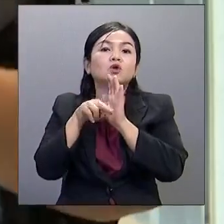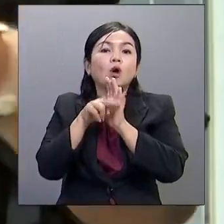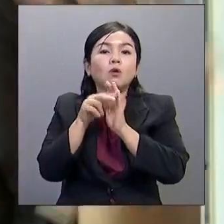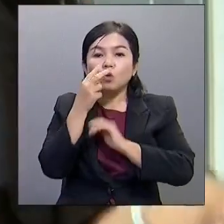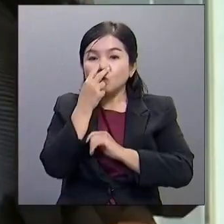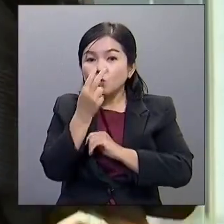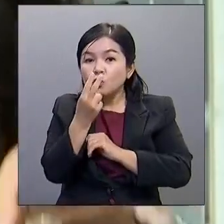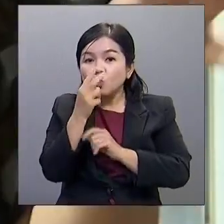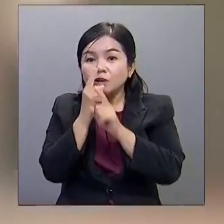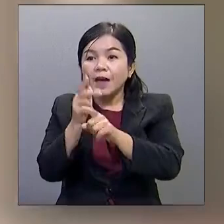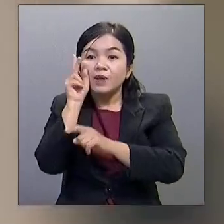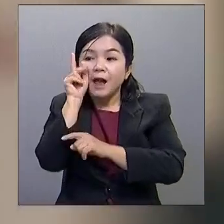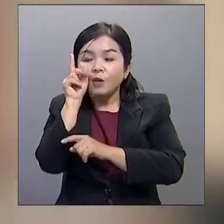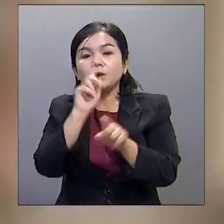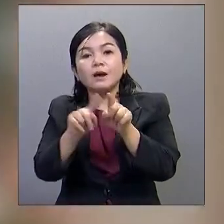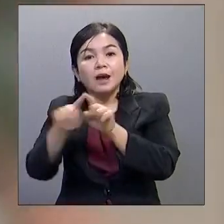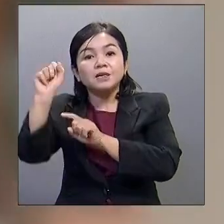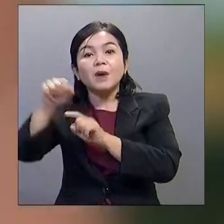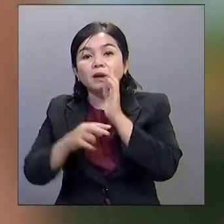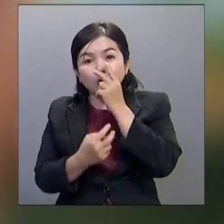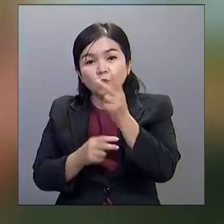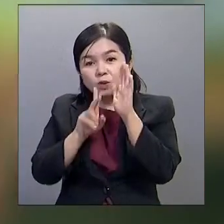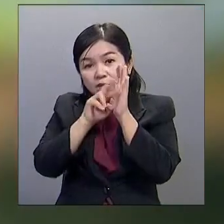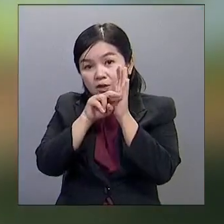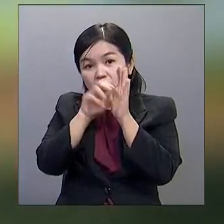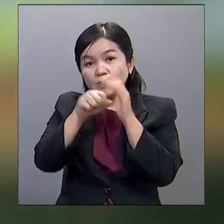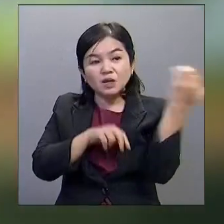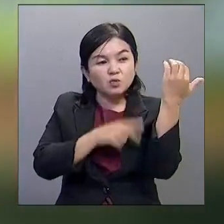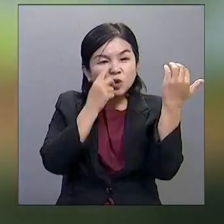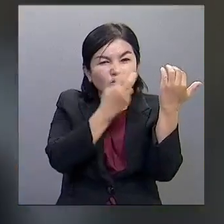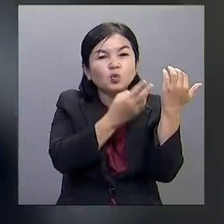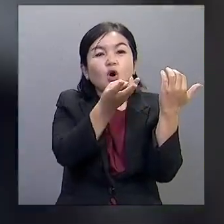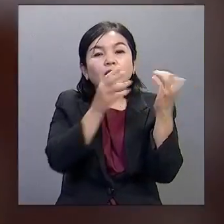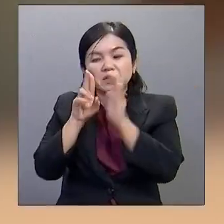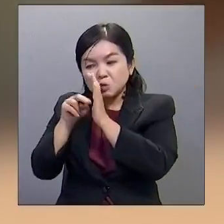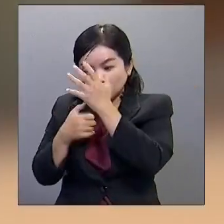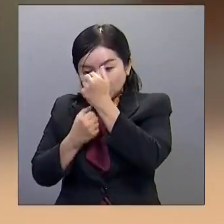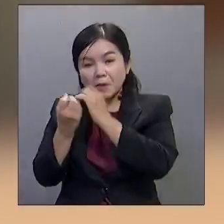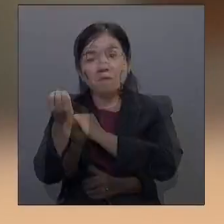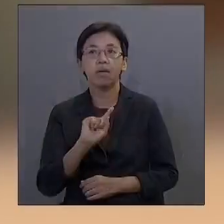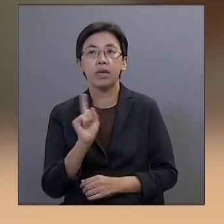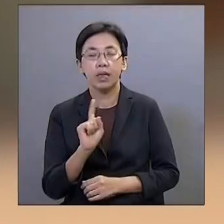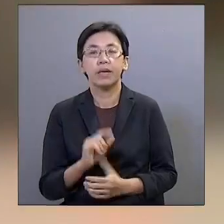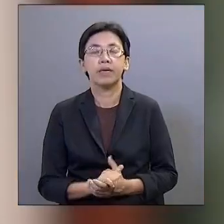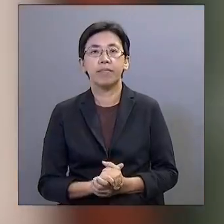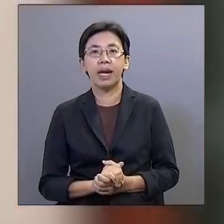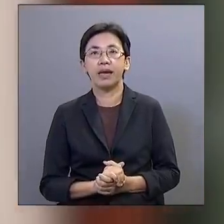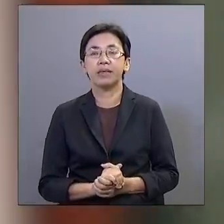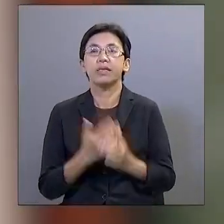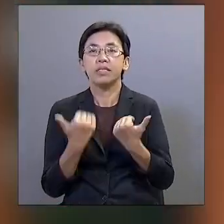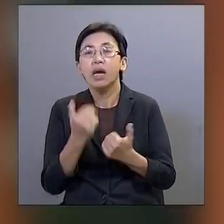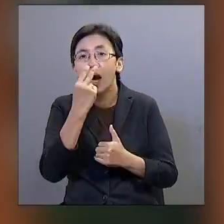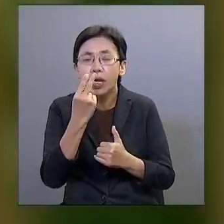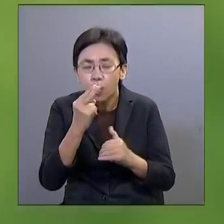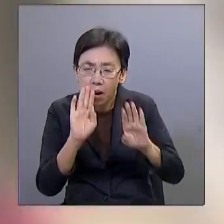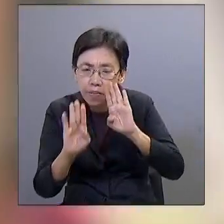นดูแทบจะตามข่าวสารเอ่ยใดเนี่ยผ่านทาง TikTok มากกว่าในทีวีโทรทัศน์แล้วอะไรเงี้ยก็อาจจะให้แบบพยายามดูให้หลายๆช่องทางแล้วเปรียบเ